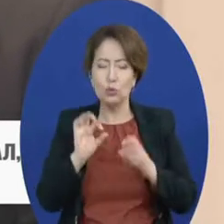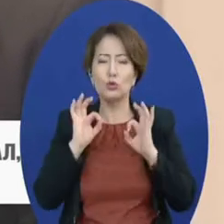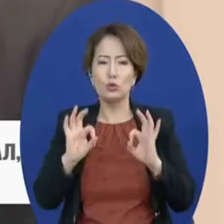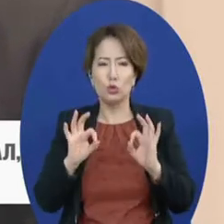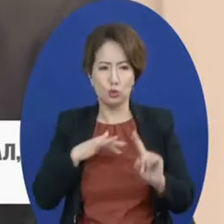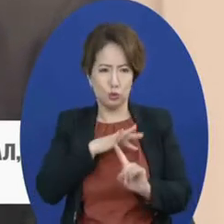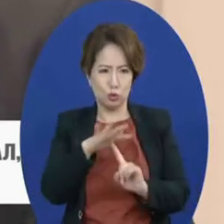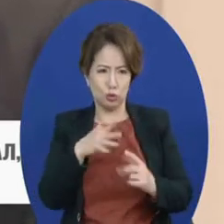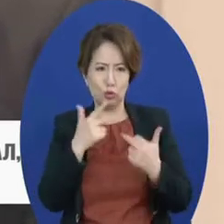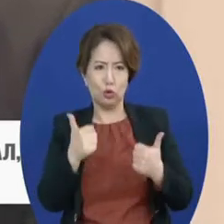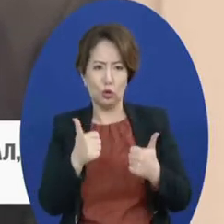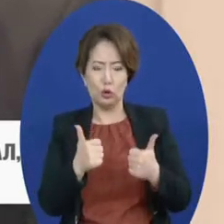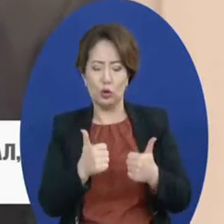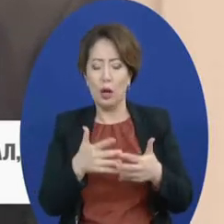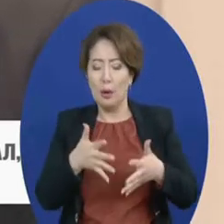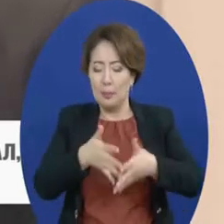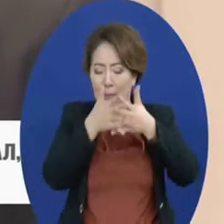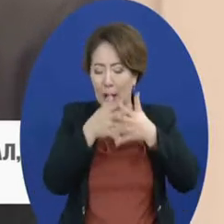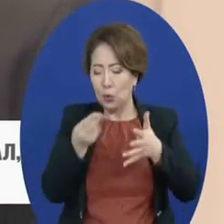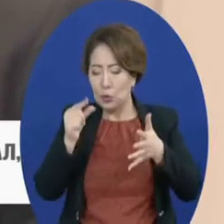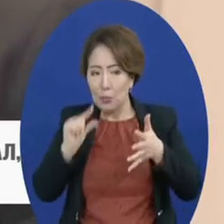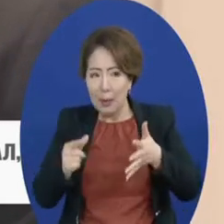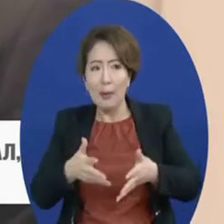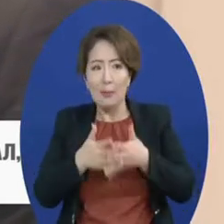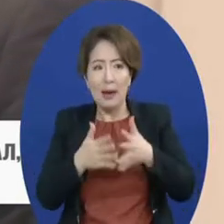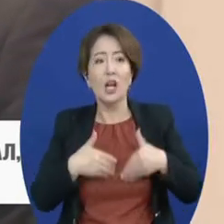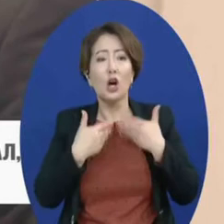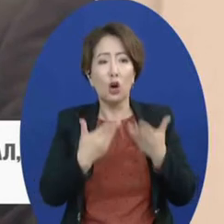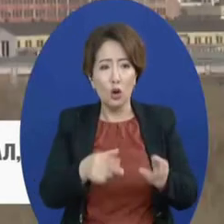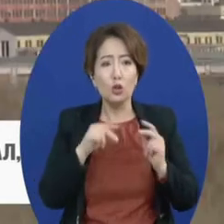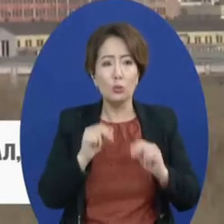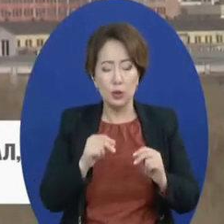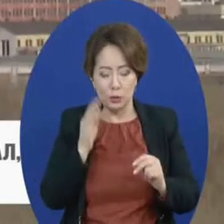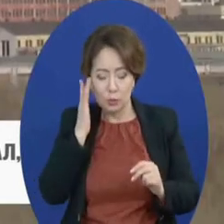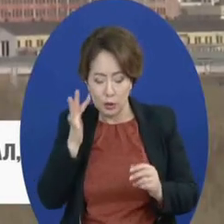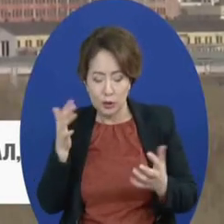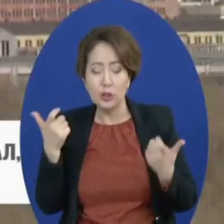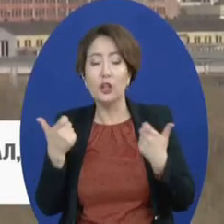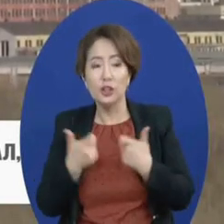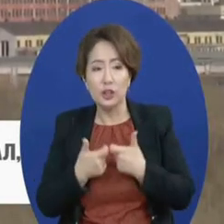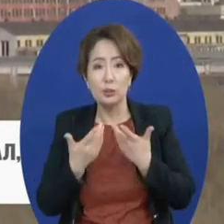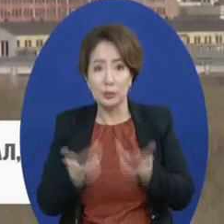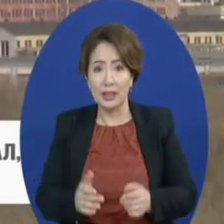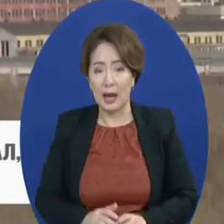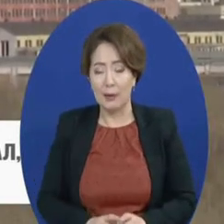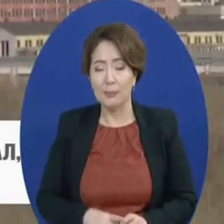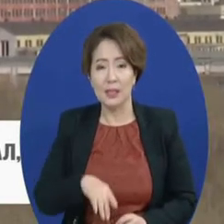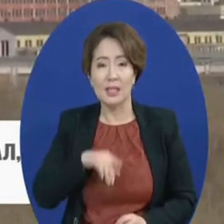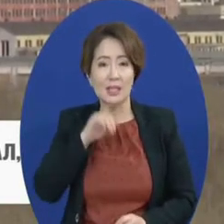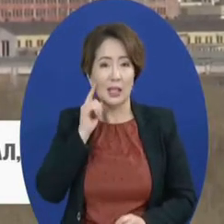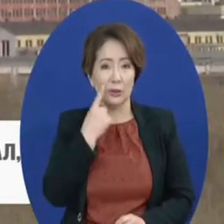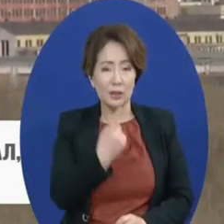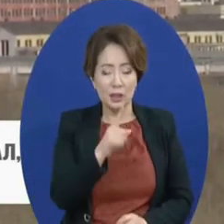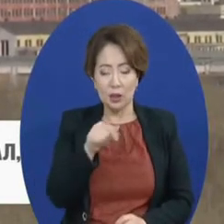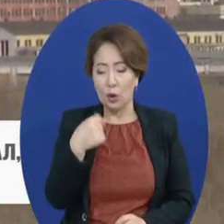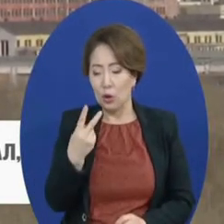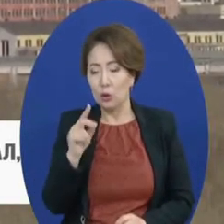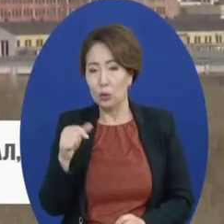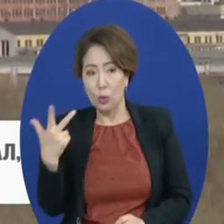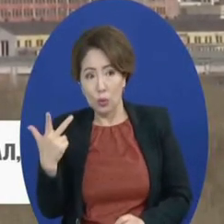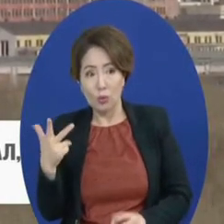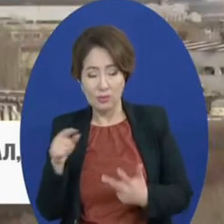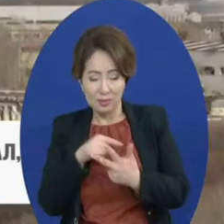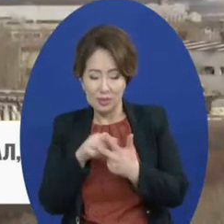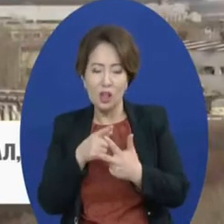тохлог орон сууц, үн багтай орон сууцаар хангай гэдэг хоёр талаас нь хэлбэл бодлогоо нийлүүлэх. Залуусын 1 2 3 дугаар хорооллын 2 хорооллыг